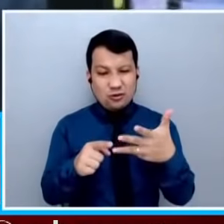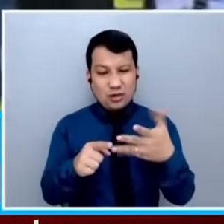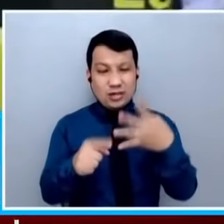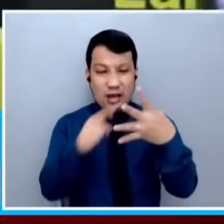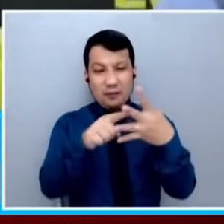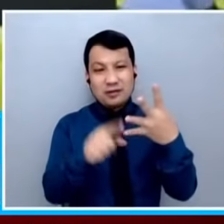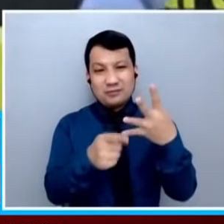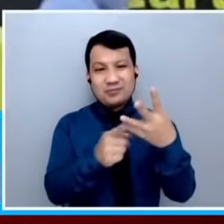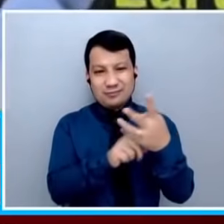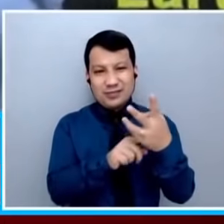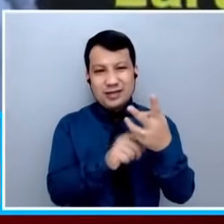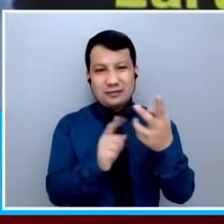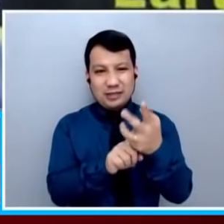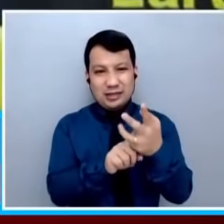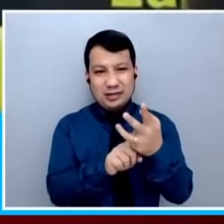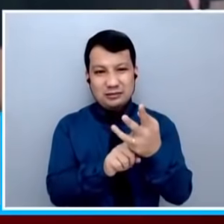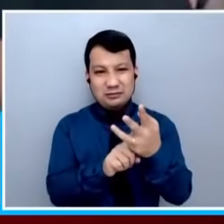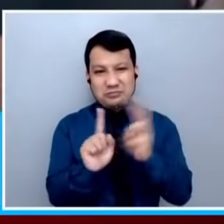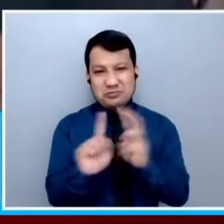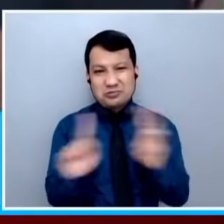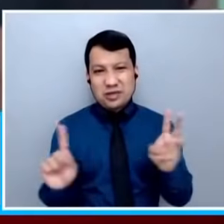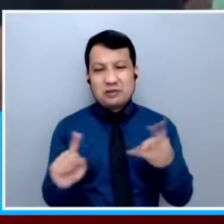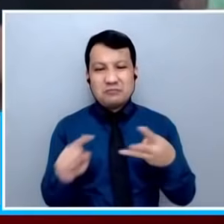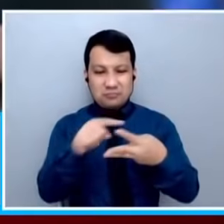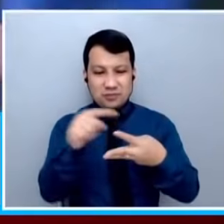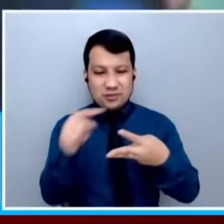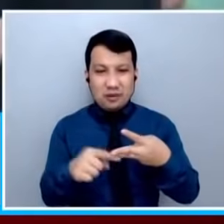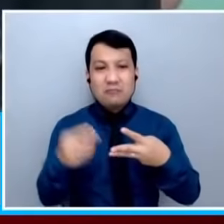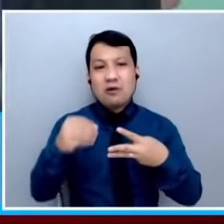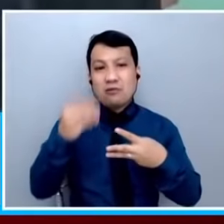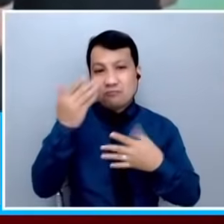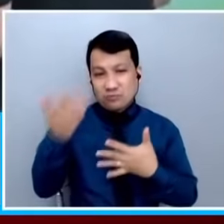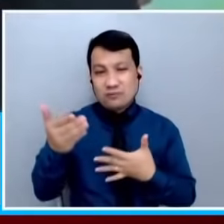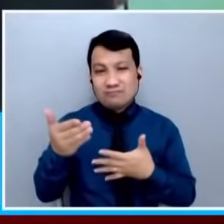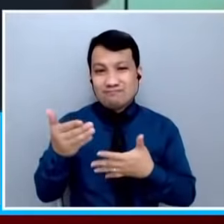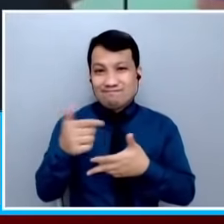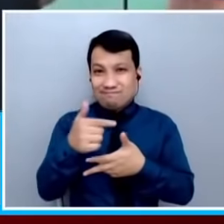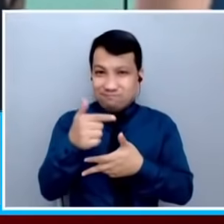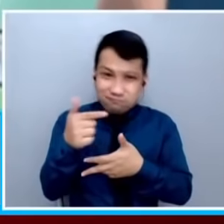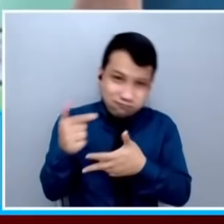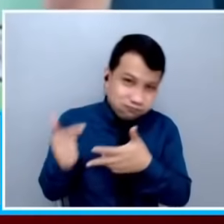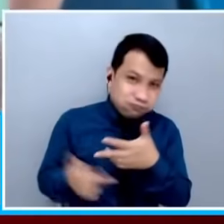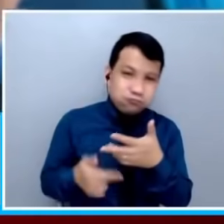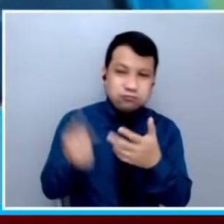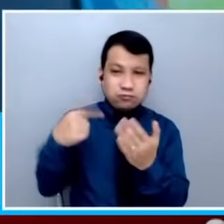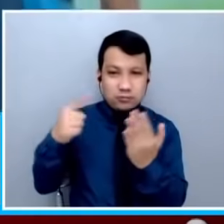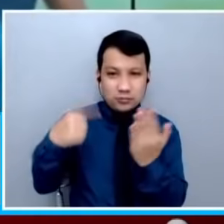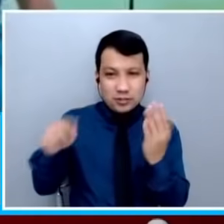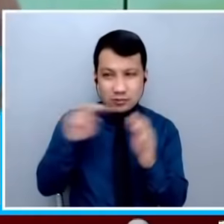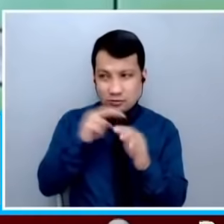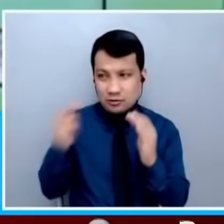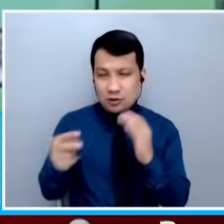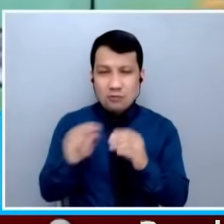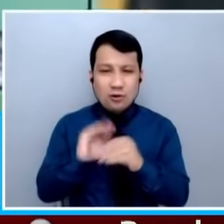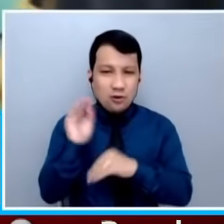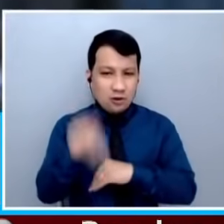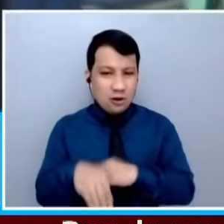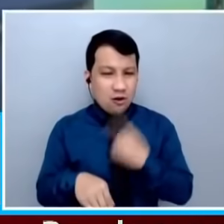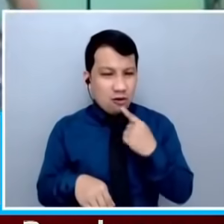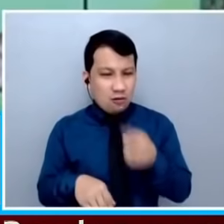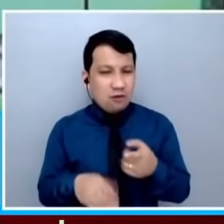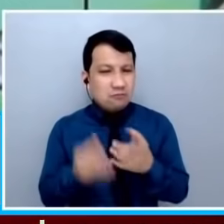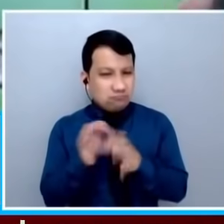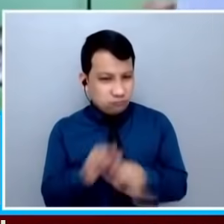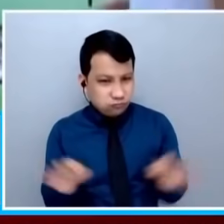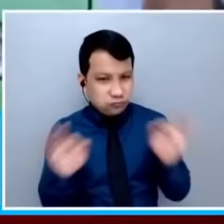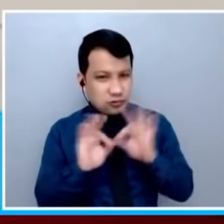practitioner, syempre kinakabahan tayo. Pero sa pagbubukas natin ng ekonomiya kasi with the sectors that we are opening up, kailangan